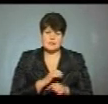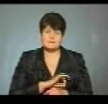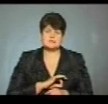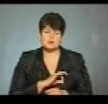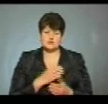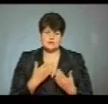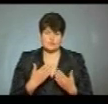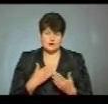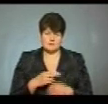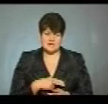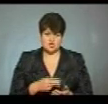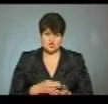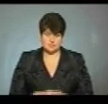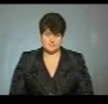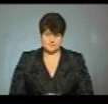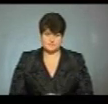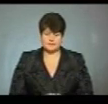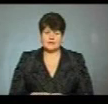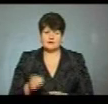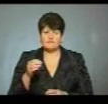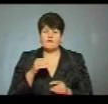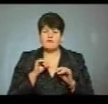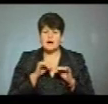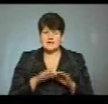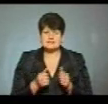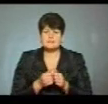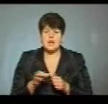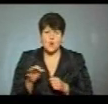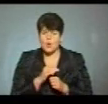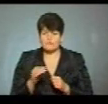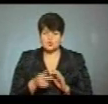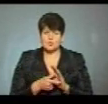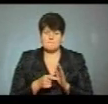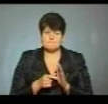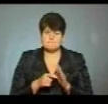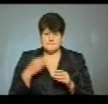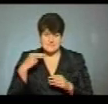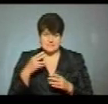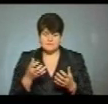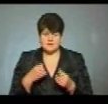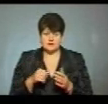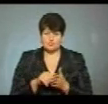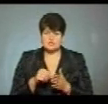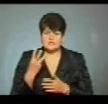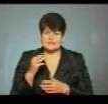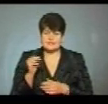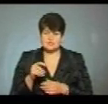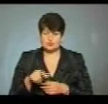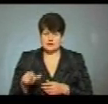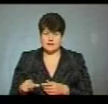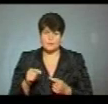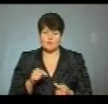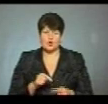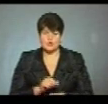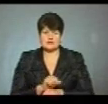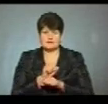профспілками залізничними. Нагадаю, в акції біля Офісу президента взяли участь близько 3 тисяч людей. Протестували там